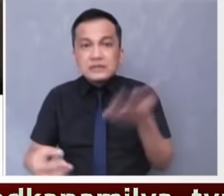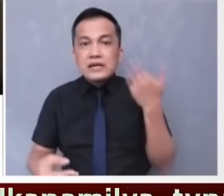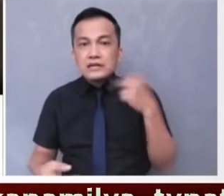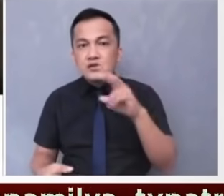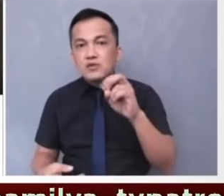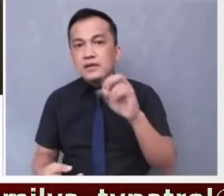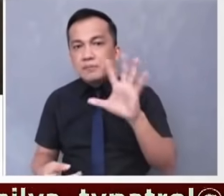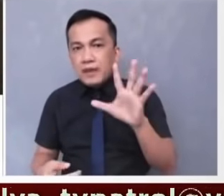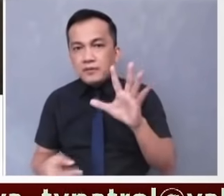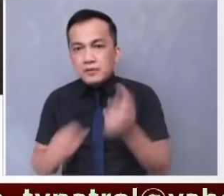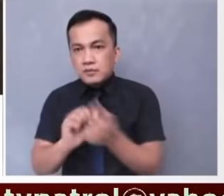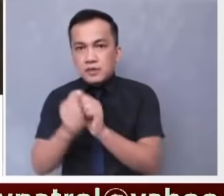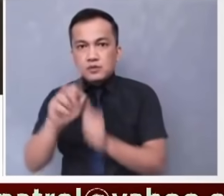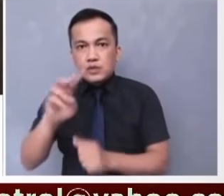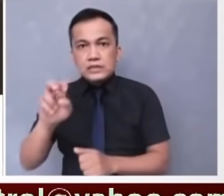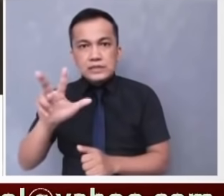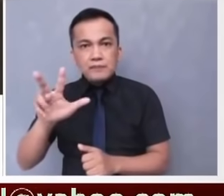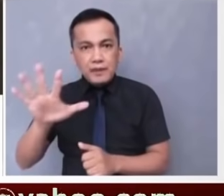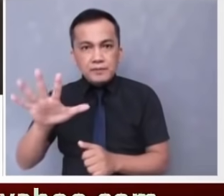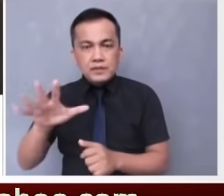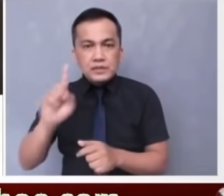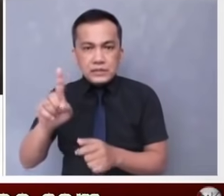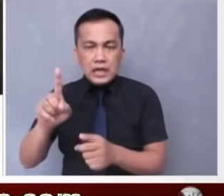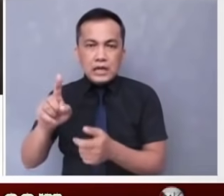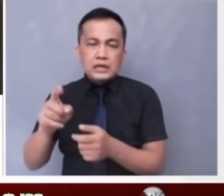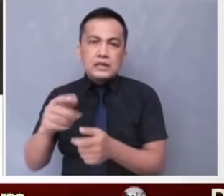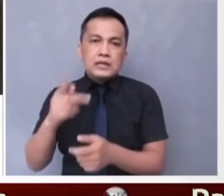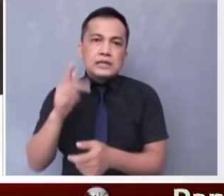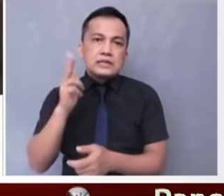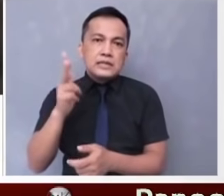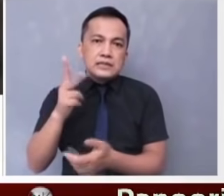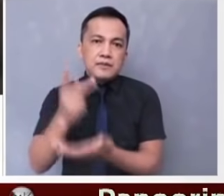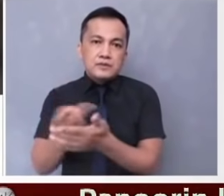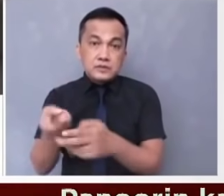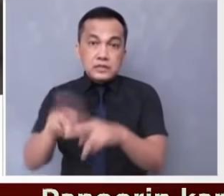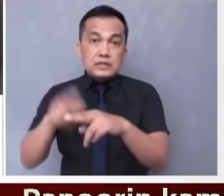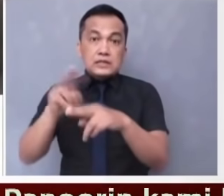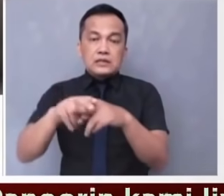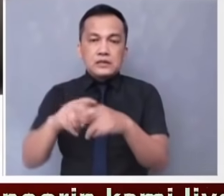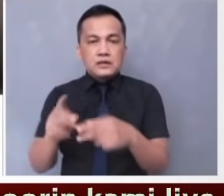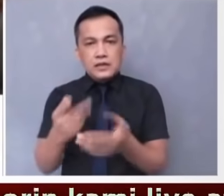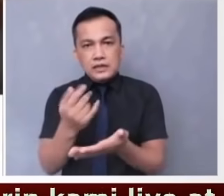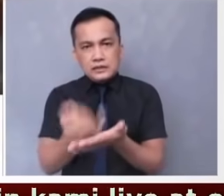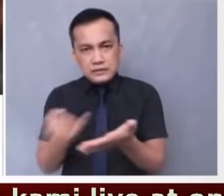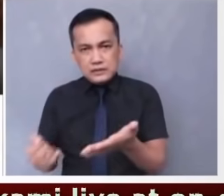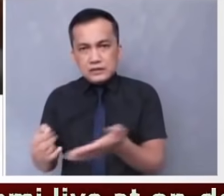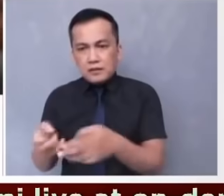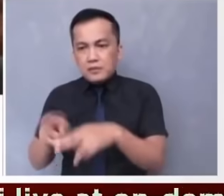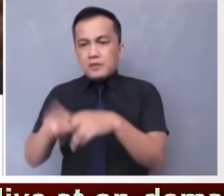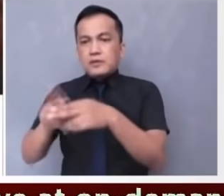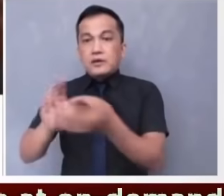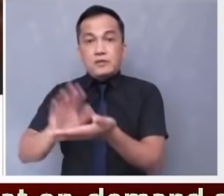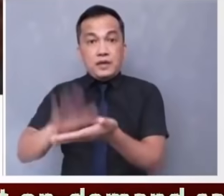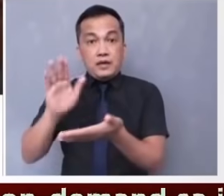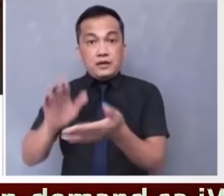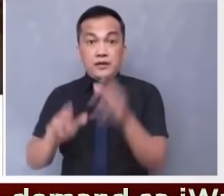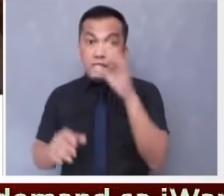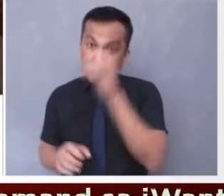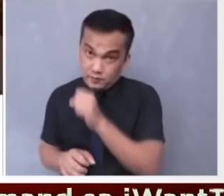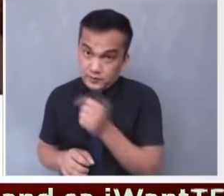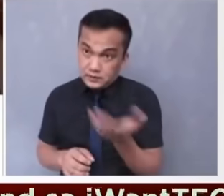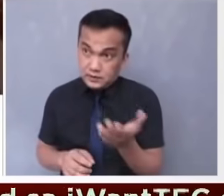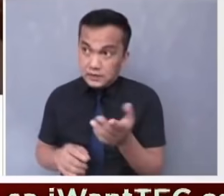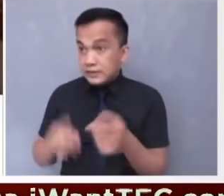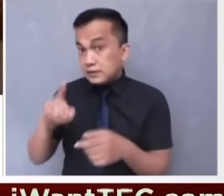235 per sack. 30 pesos ang laki ng tinaas. Saka yung mga ingredients talagang tumaas din yan. Assuming ha, ang 100 baboy